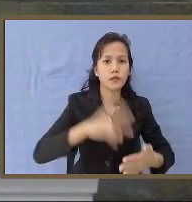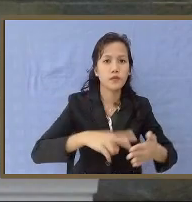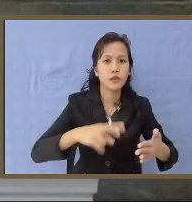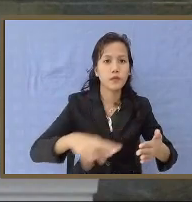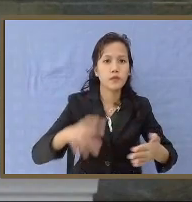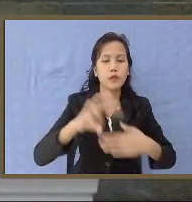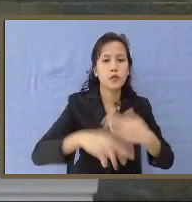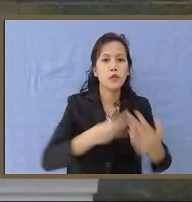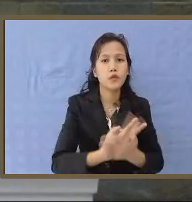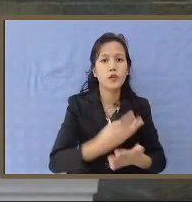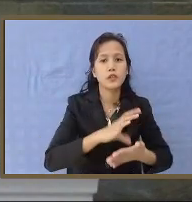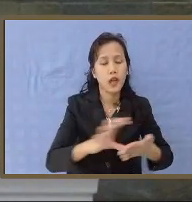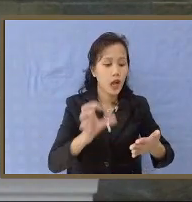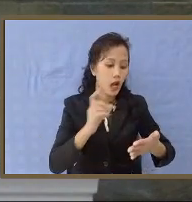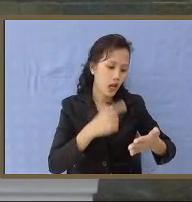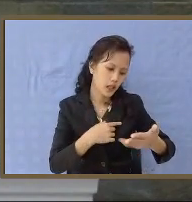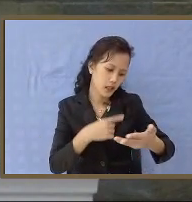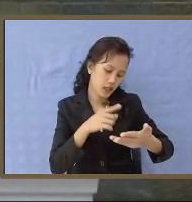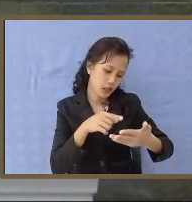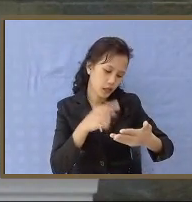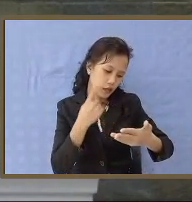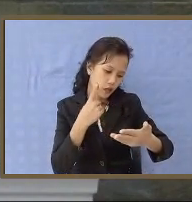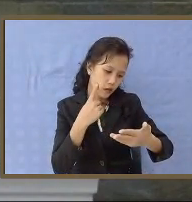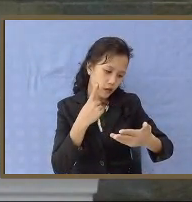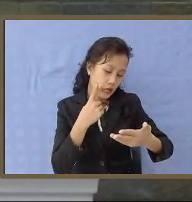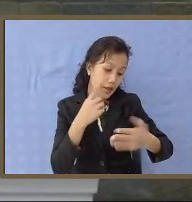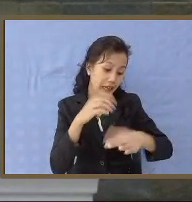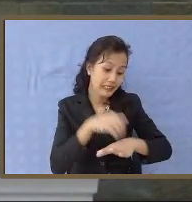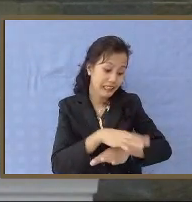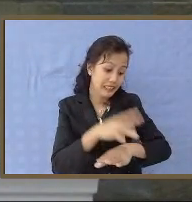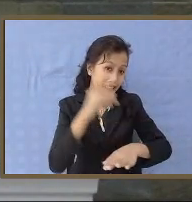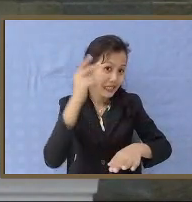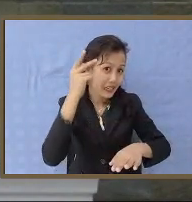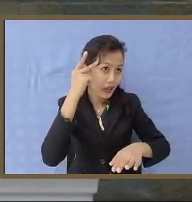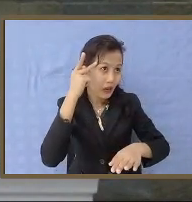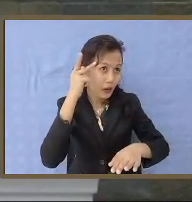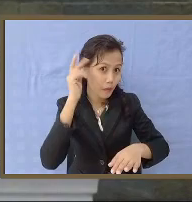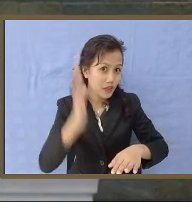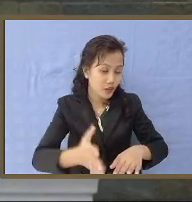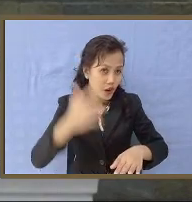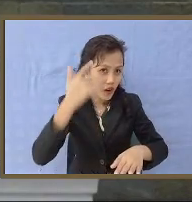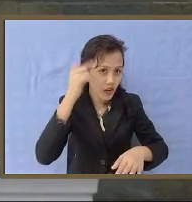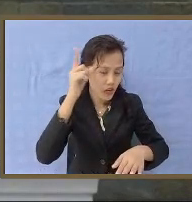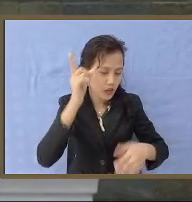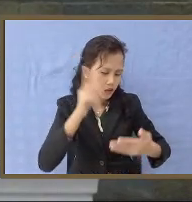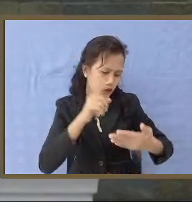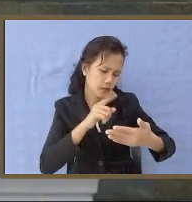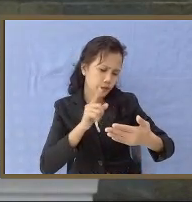tayo sa pinasa ni Pastor na talata. Mukhang maganda. For riches, what?